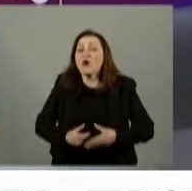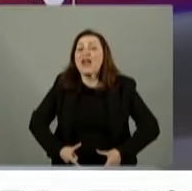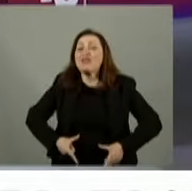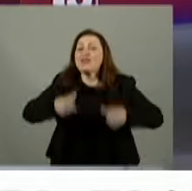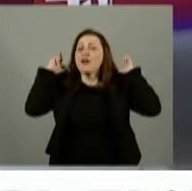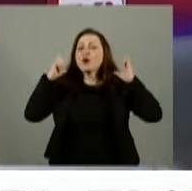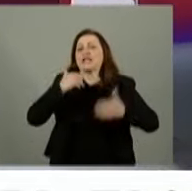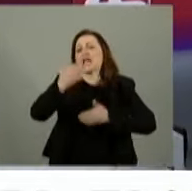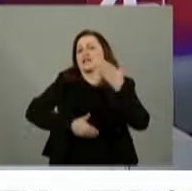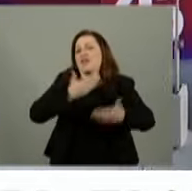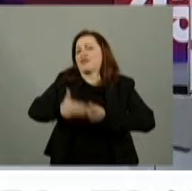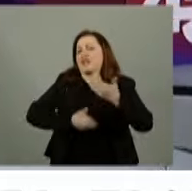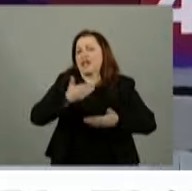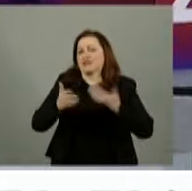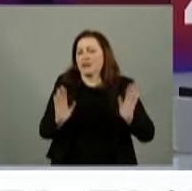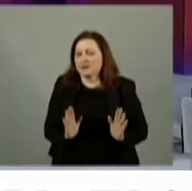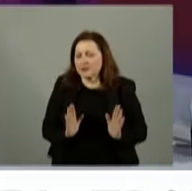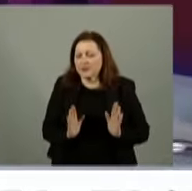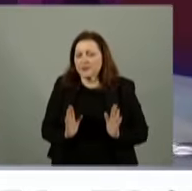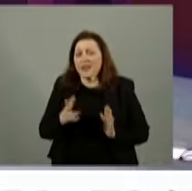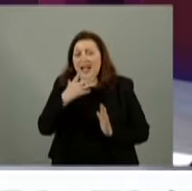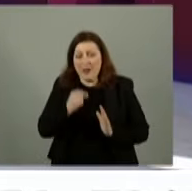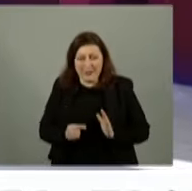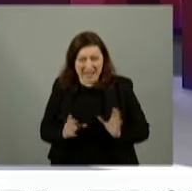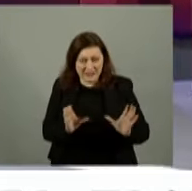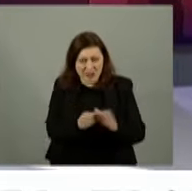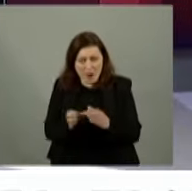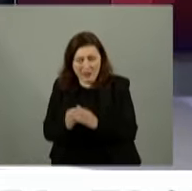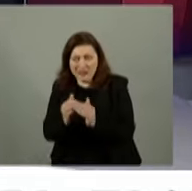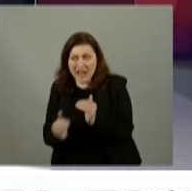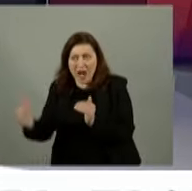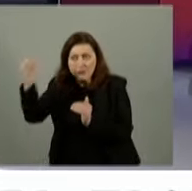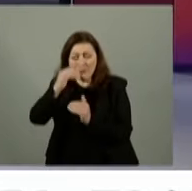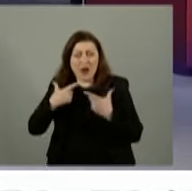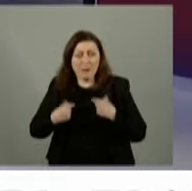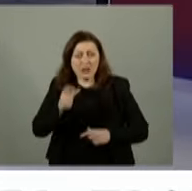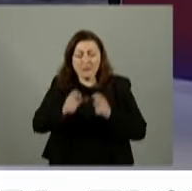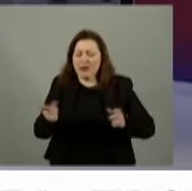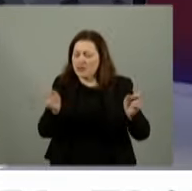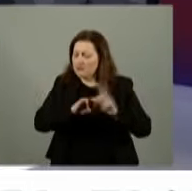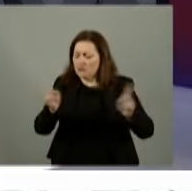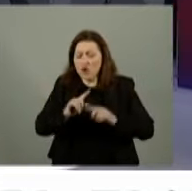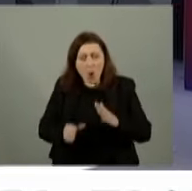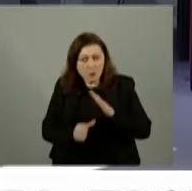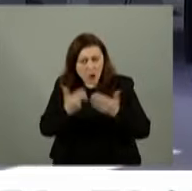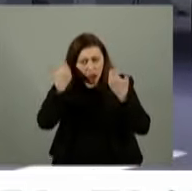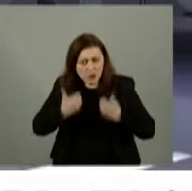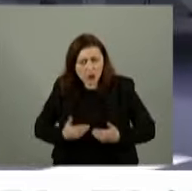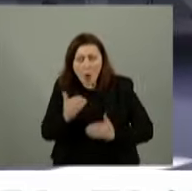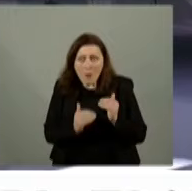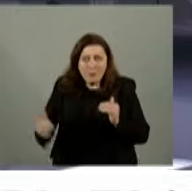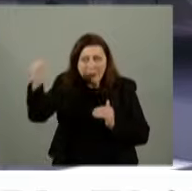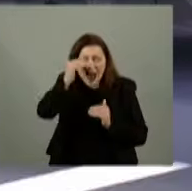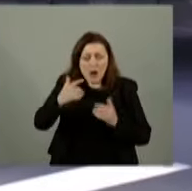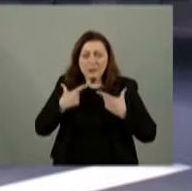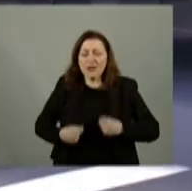καινούργια μέτωπα. Καινούργια μέτωπα στο κομματικά. Για να βάλουμε στην κουβέντα μας και την Αγγελική της Πανού, η οποία πραγματικά έχει το ρεπορτάζ, γιατί και παρακολουθεί